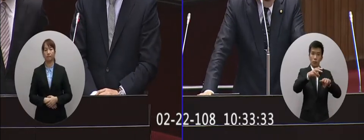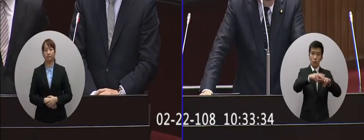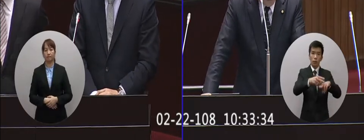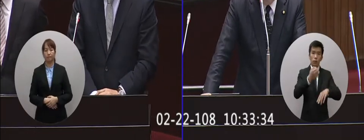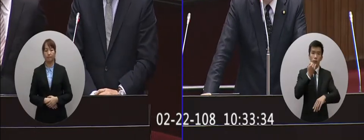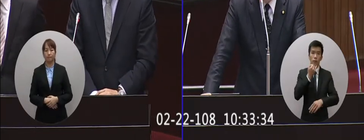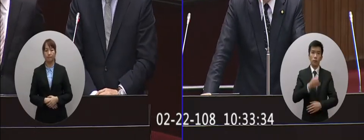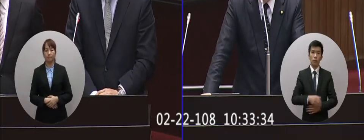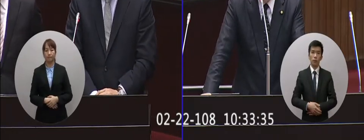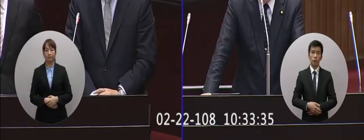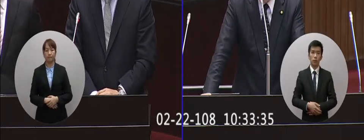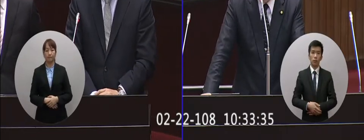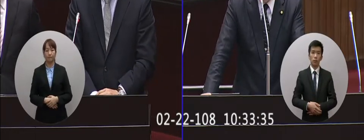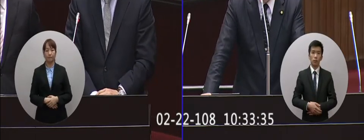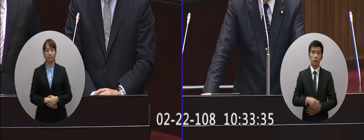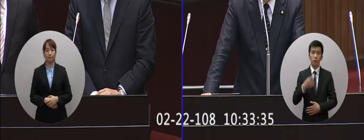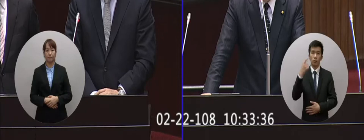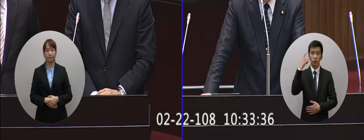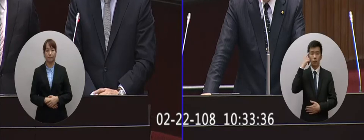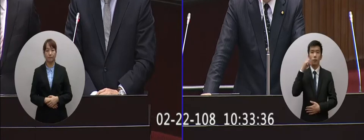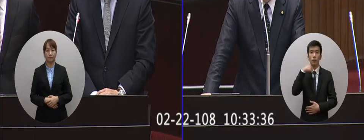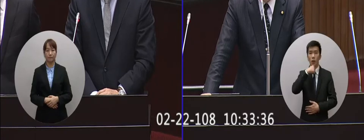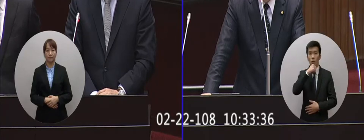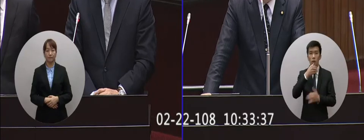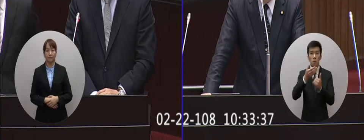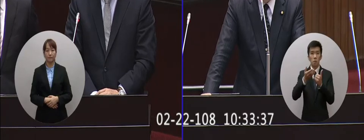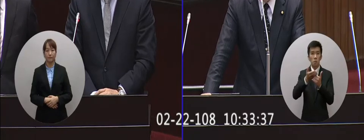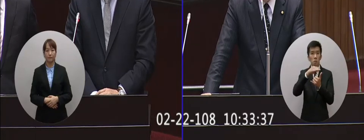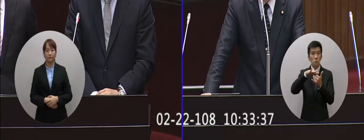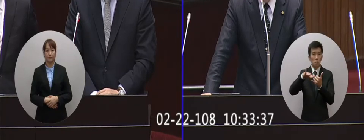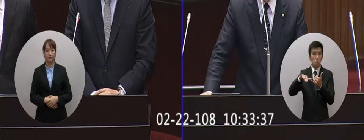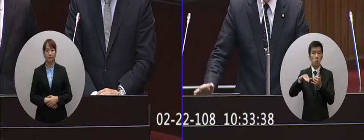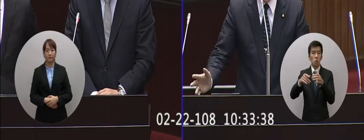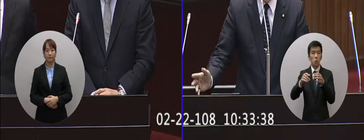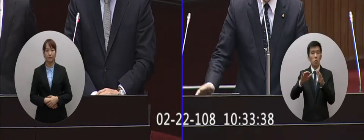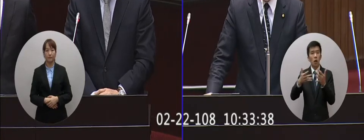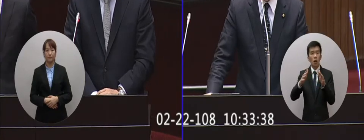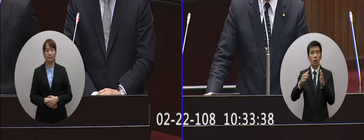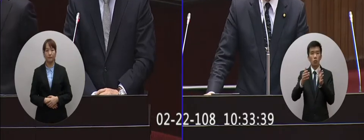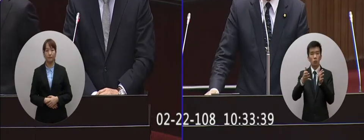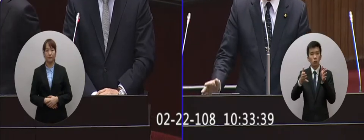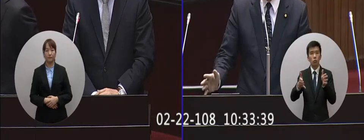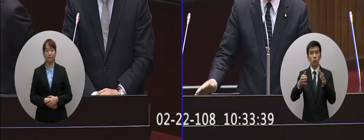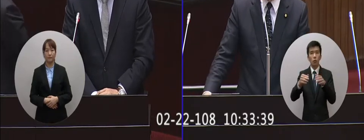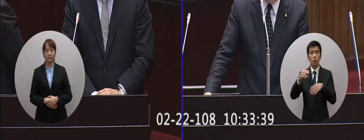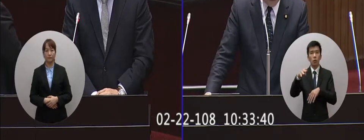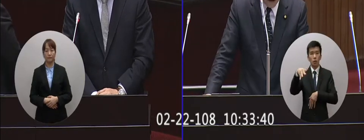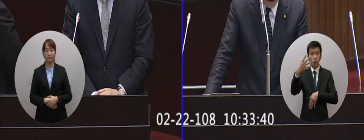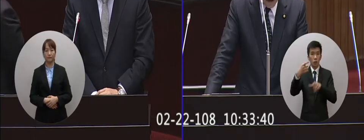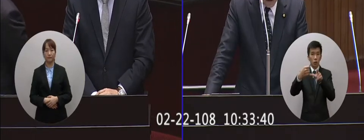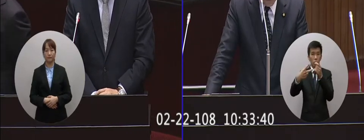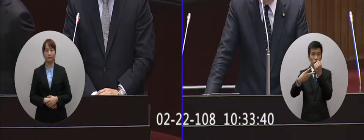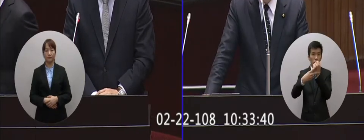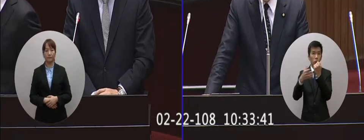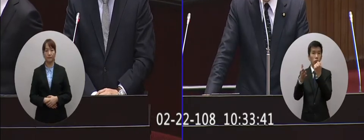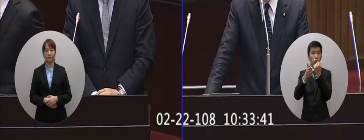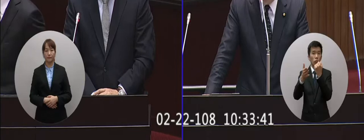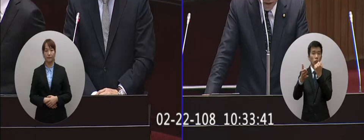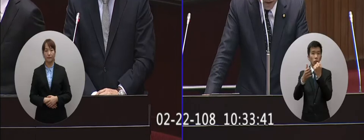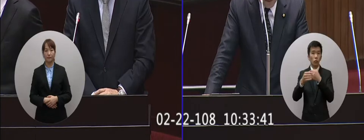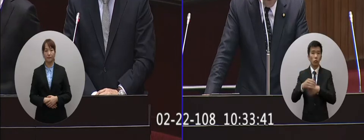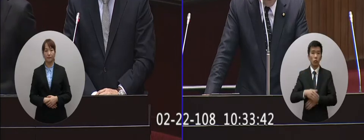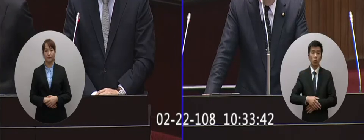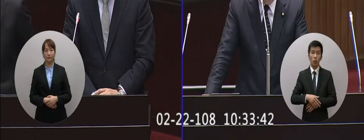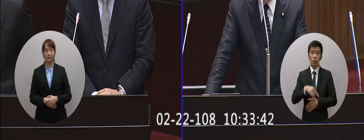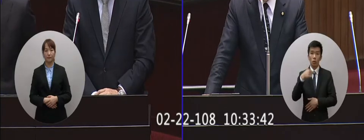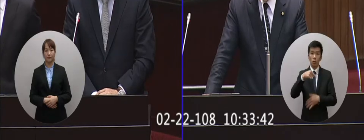那我想台湾的南北距离大概是在400公里，那这一段的距离它是最适合高铁的